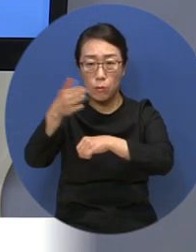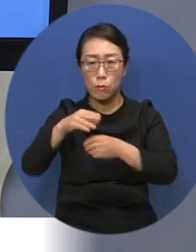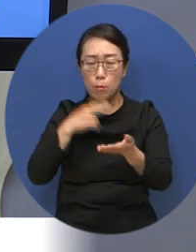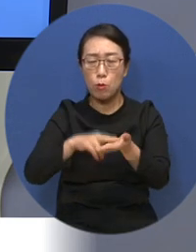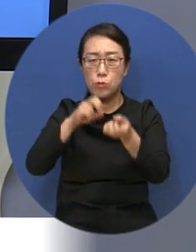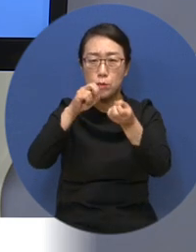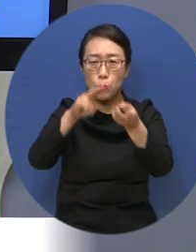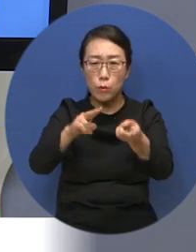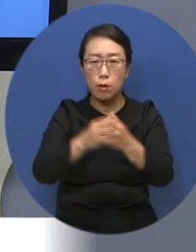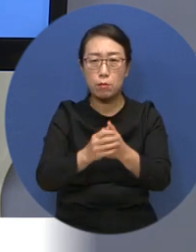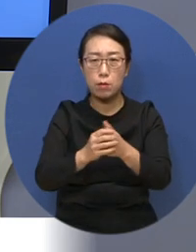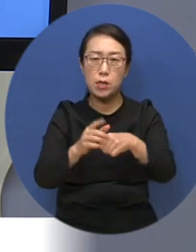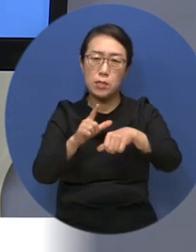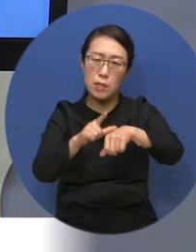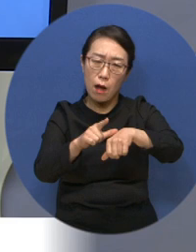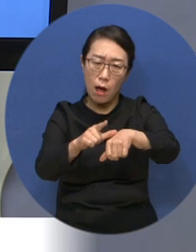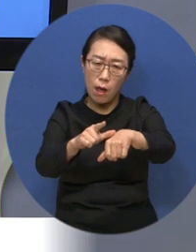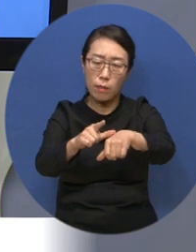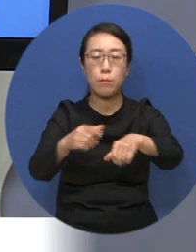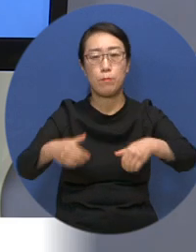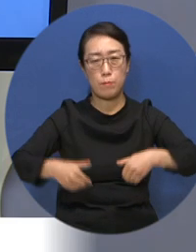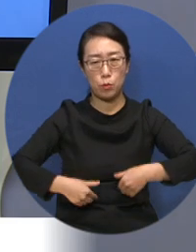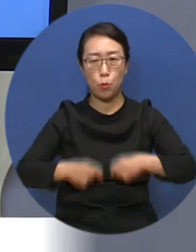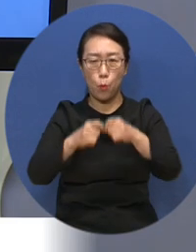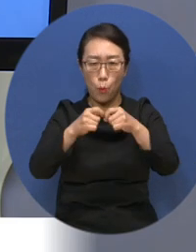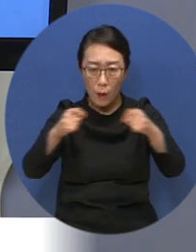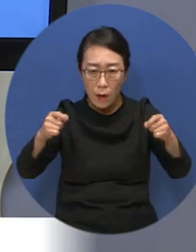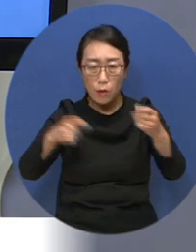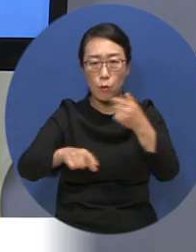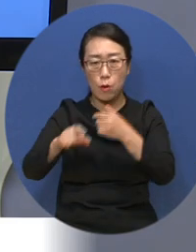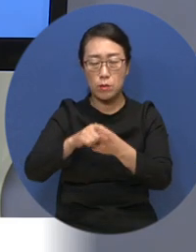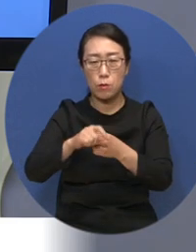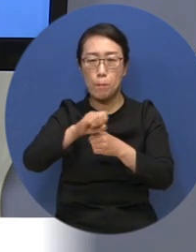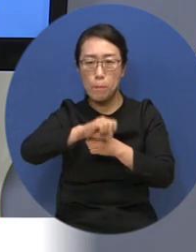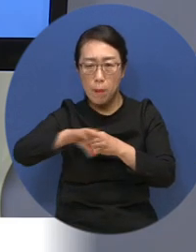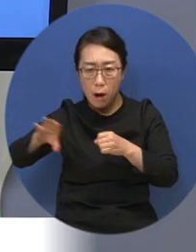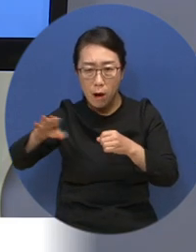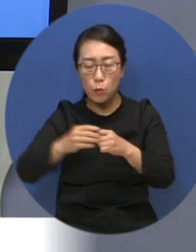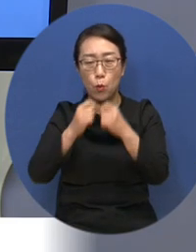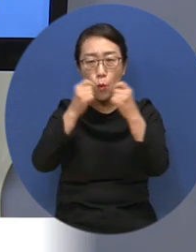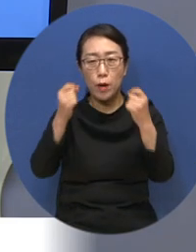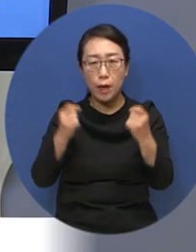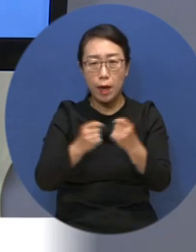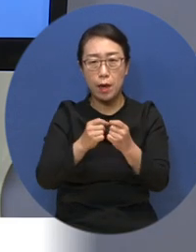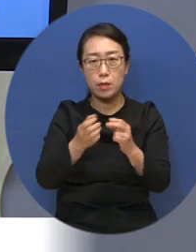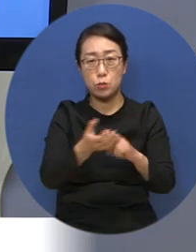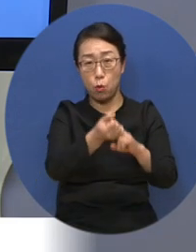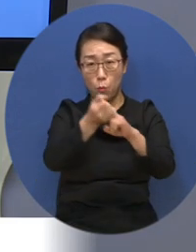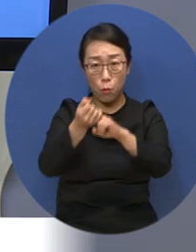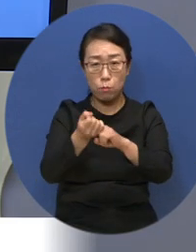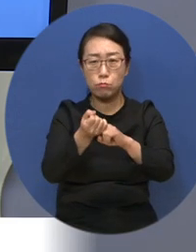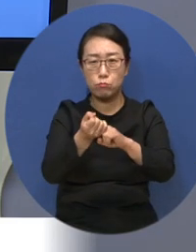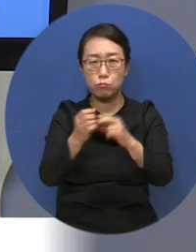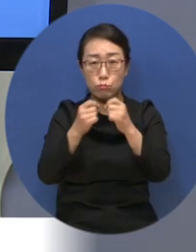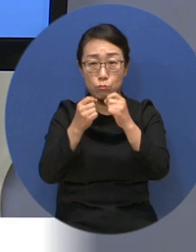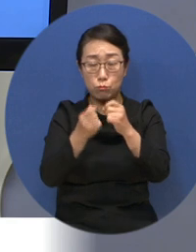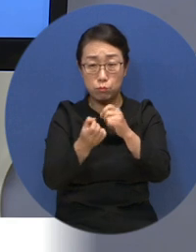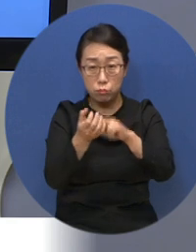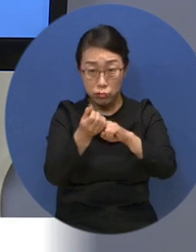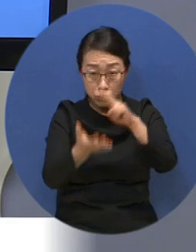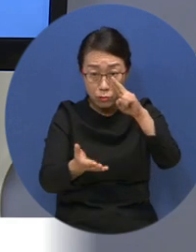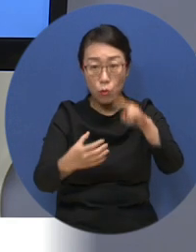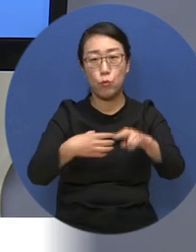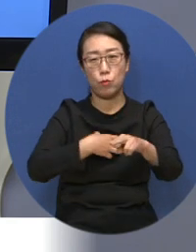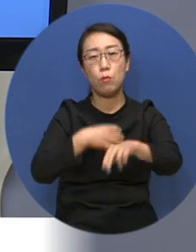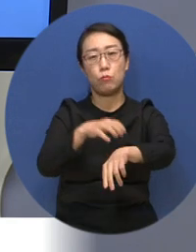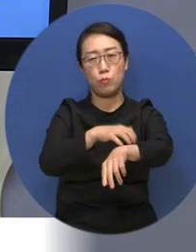까지 일정 시간이 소요되고 배송지연 분실과 개인정보 노출 우려 등 불편함이 있었습니다